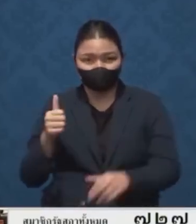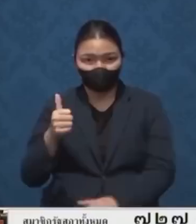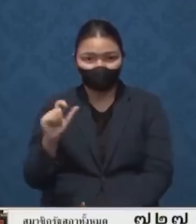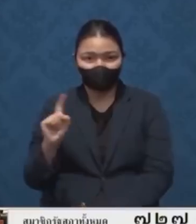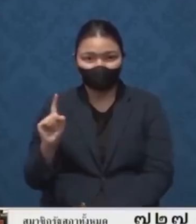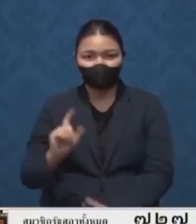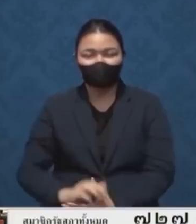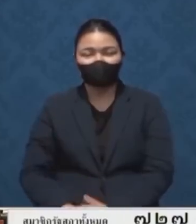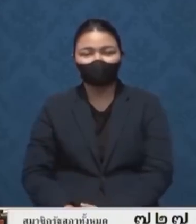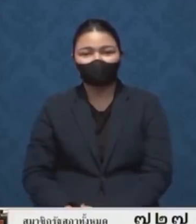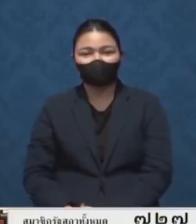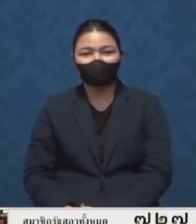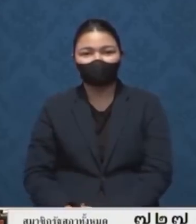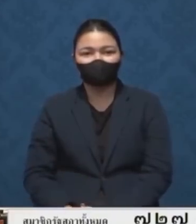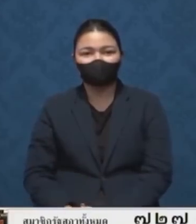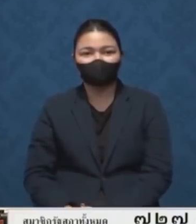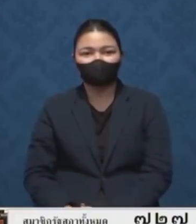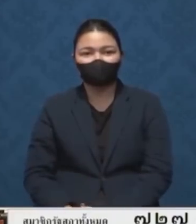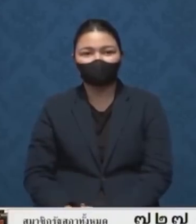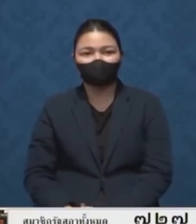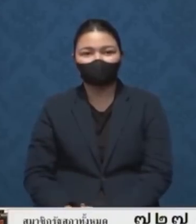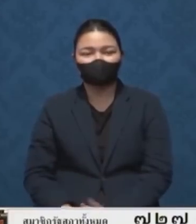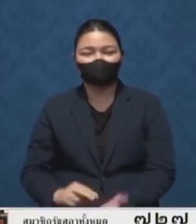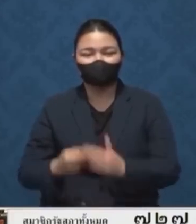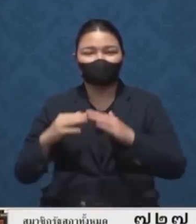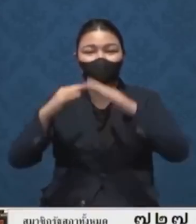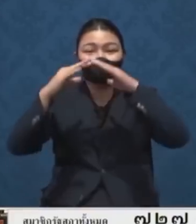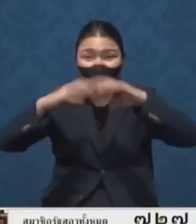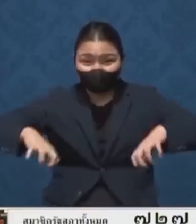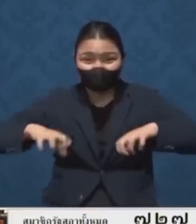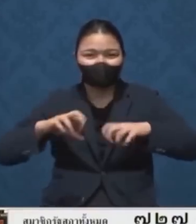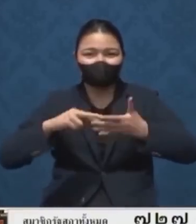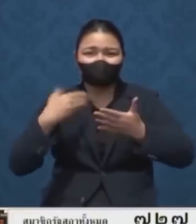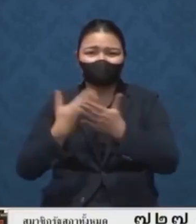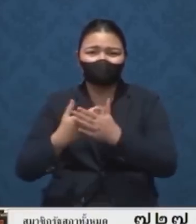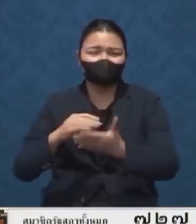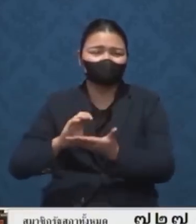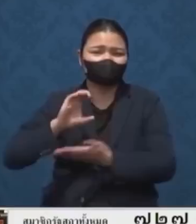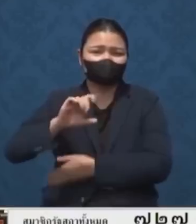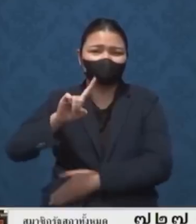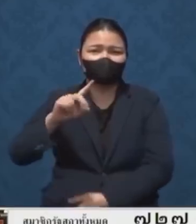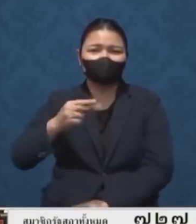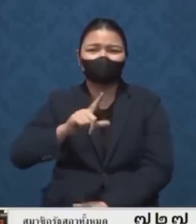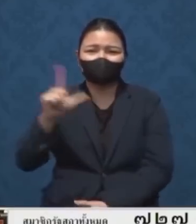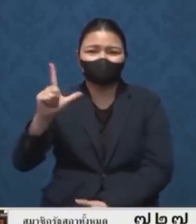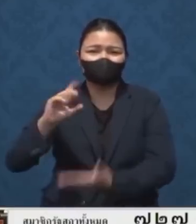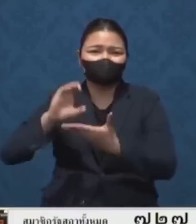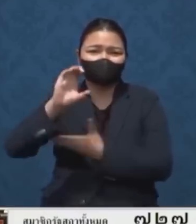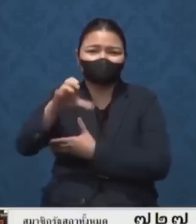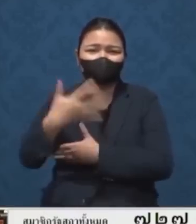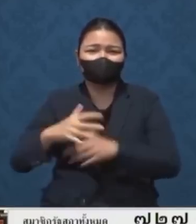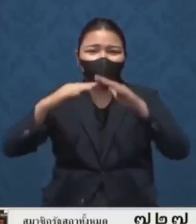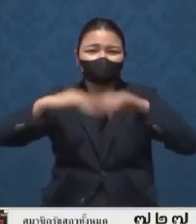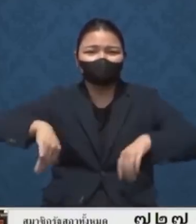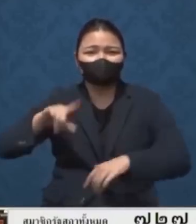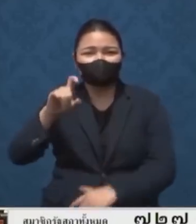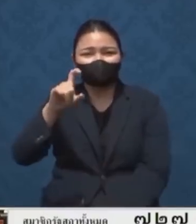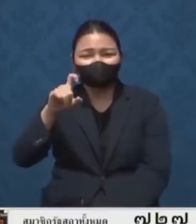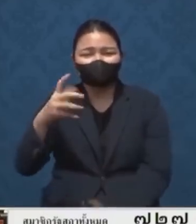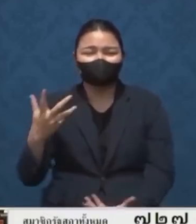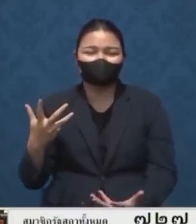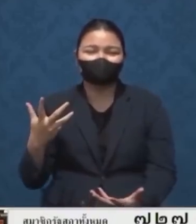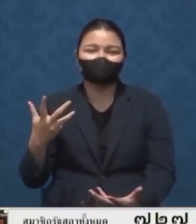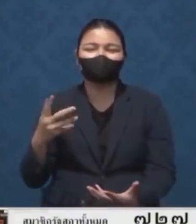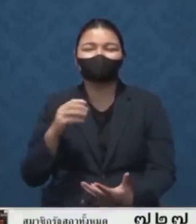เพิ่งสร้างตั้งหมื่นกว่าล้านประยุทธ์ได้ไงครับป้าฝากประการแล้วก็พาไปเรียนฉะนั้นนายกอ่ะนะครับ